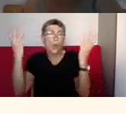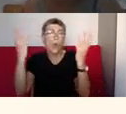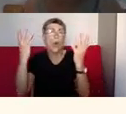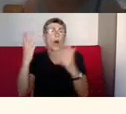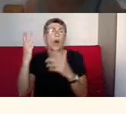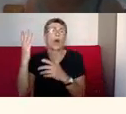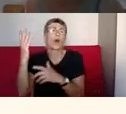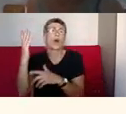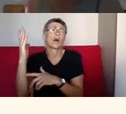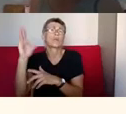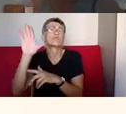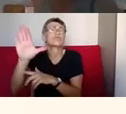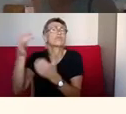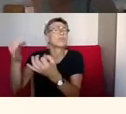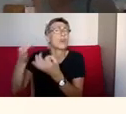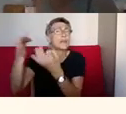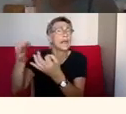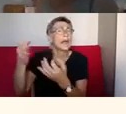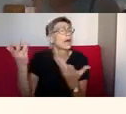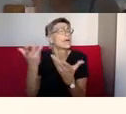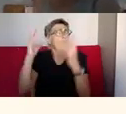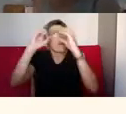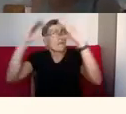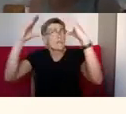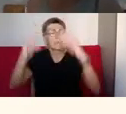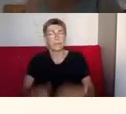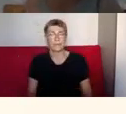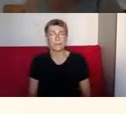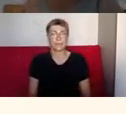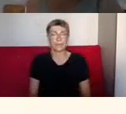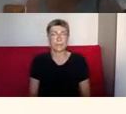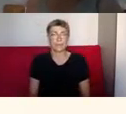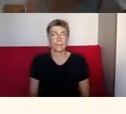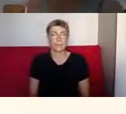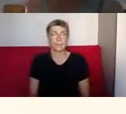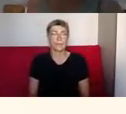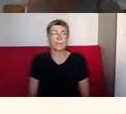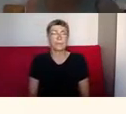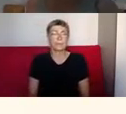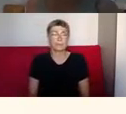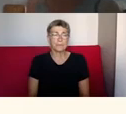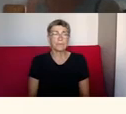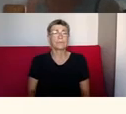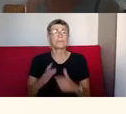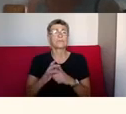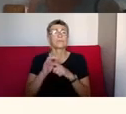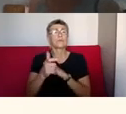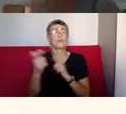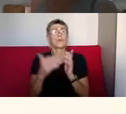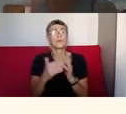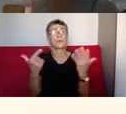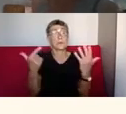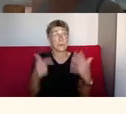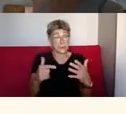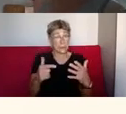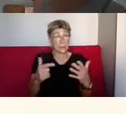dit traditionnel ou ordinaire. Alors, ensuite, après 2017, on a essayé de